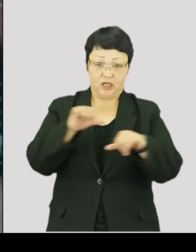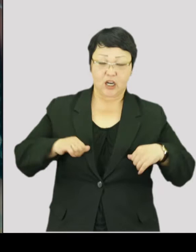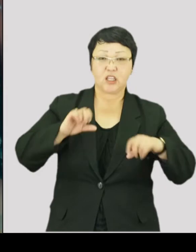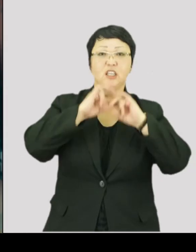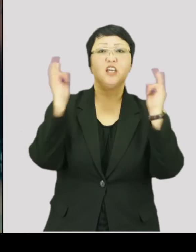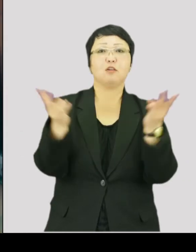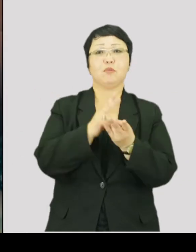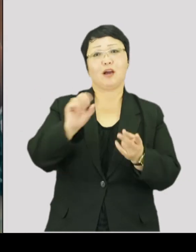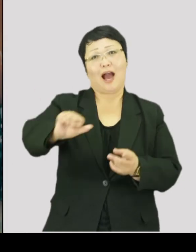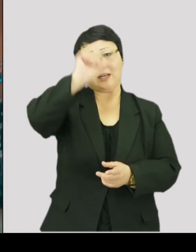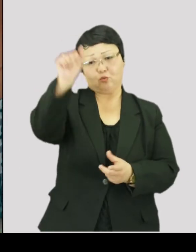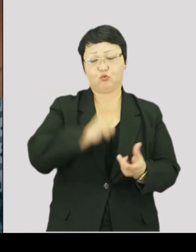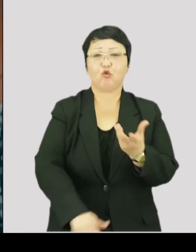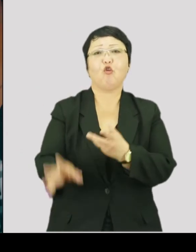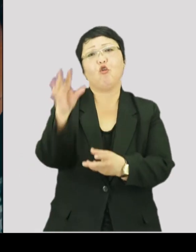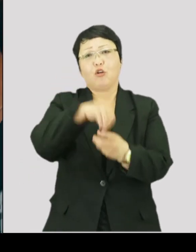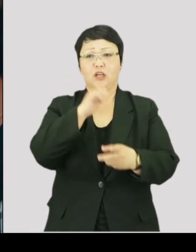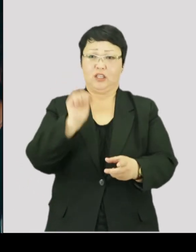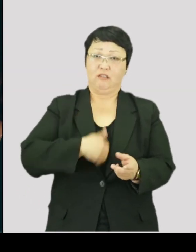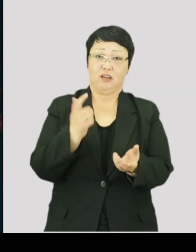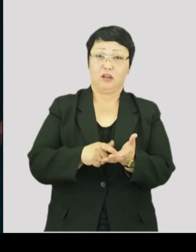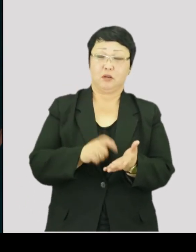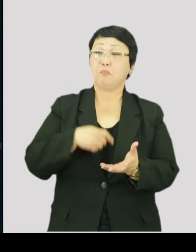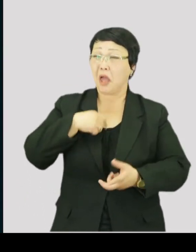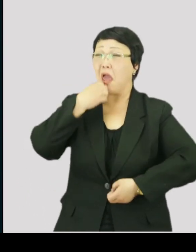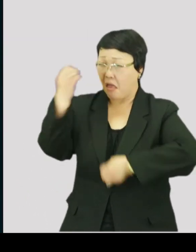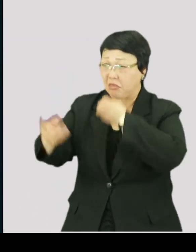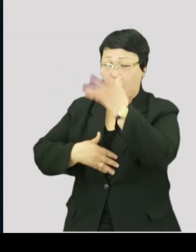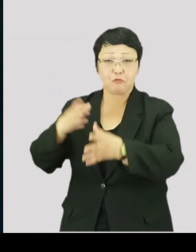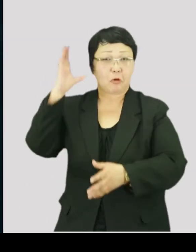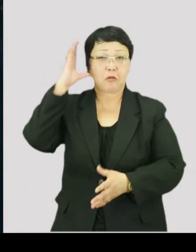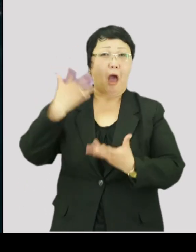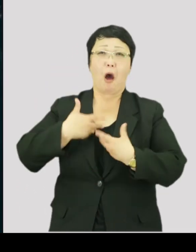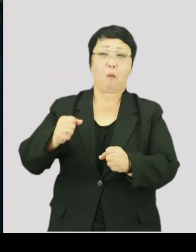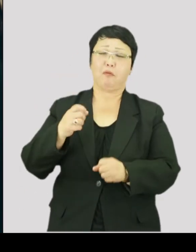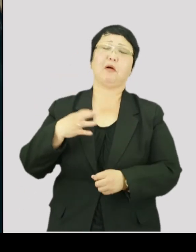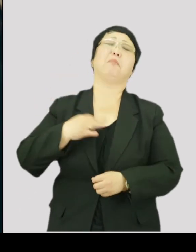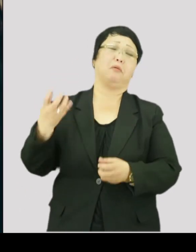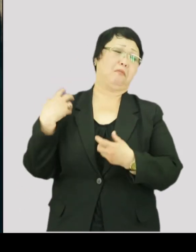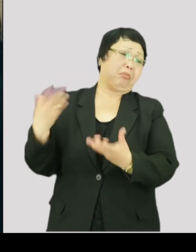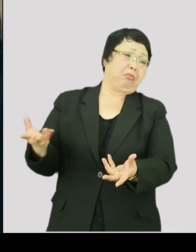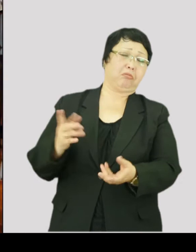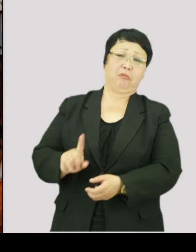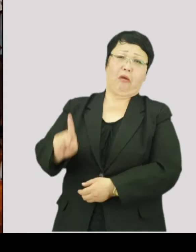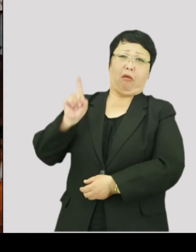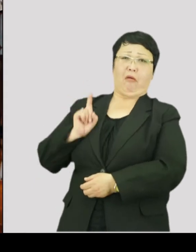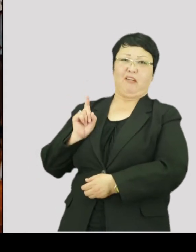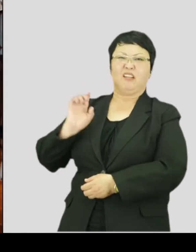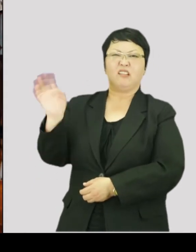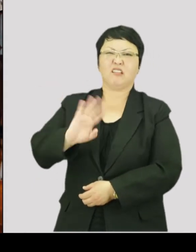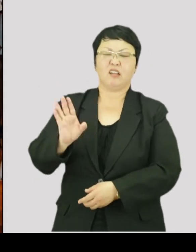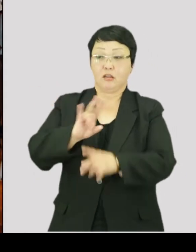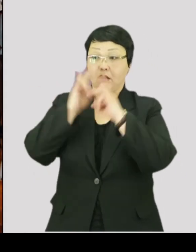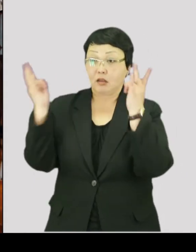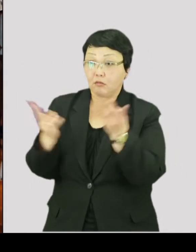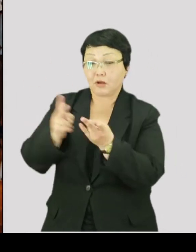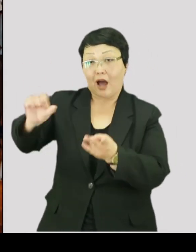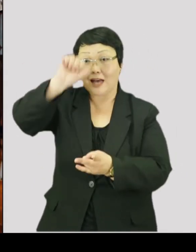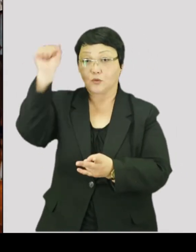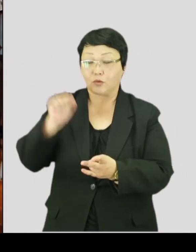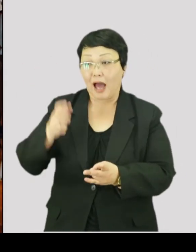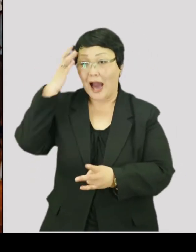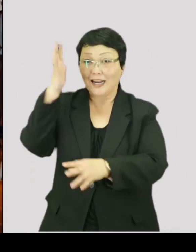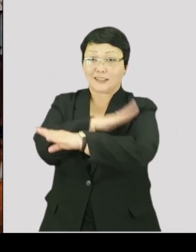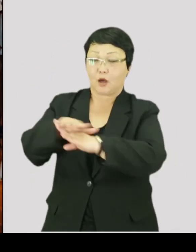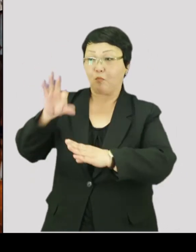хэрэгтэй байна. Намайг сонсохгүй ингээд хоошоо суух биш. Нийгмийн алан асуудлуудад гар бие оролцоод шийдэх арга